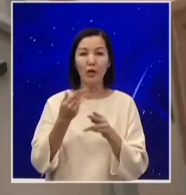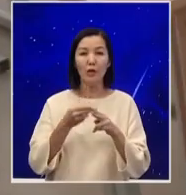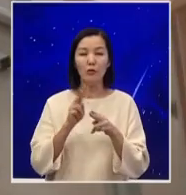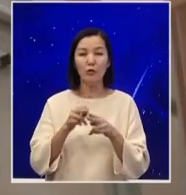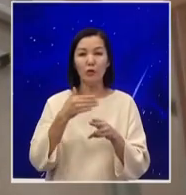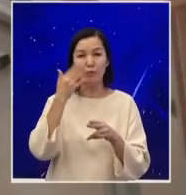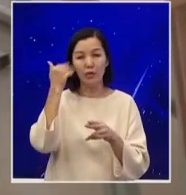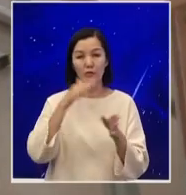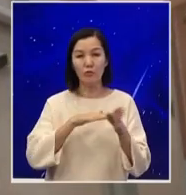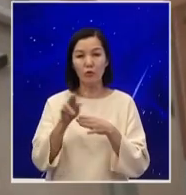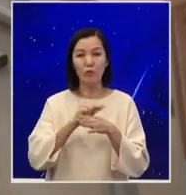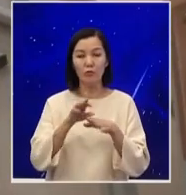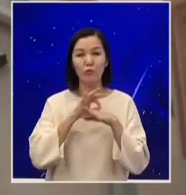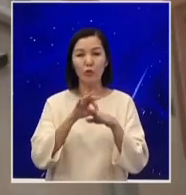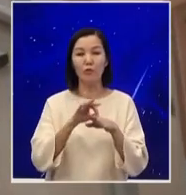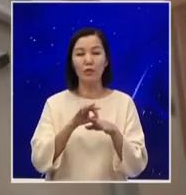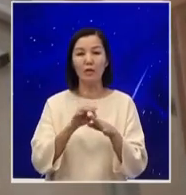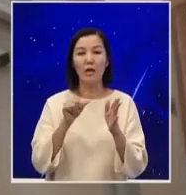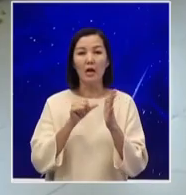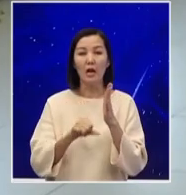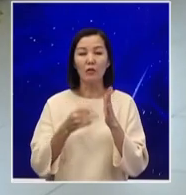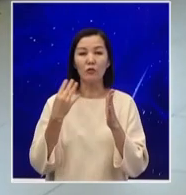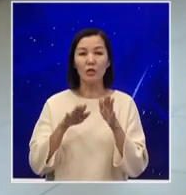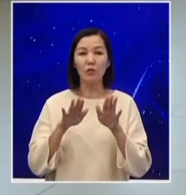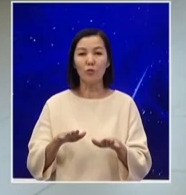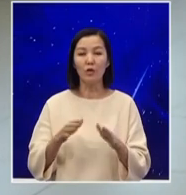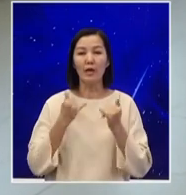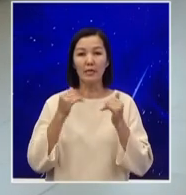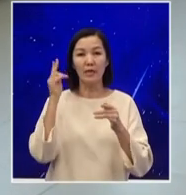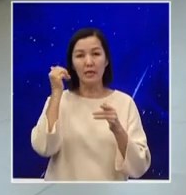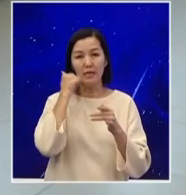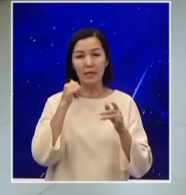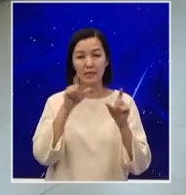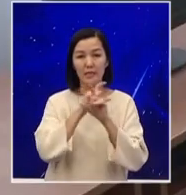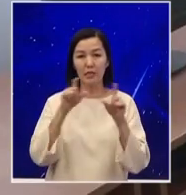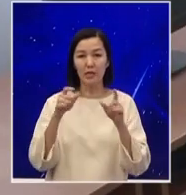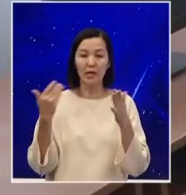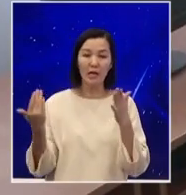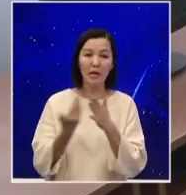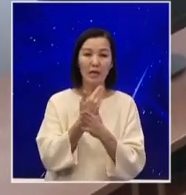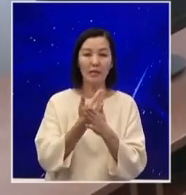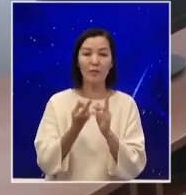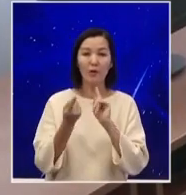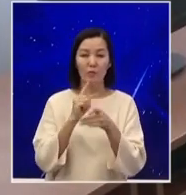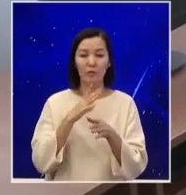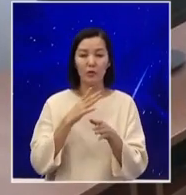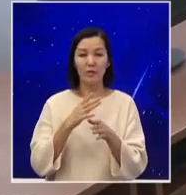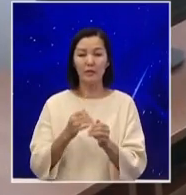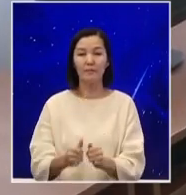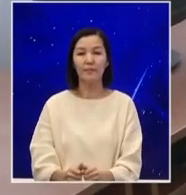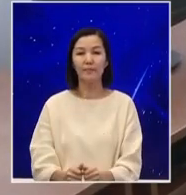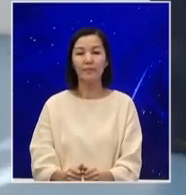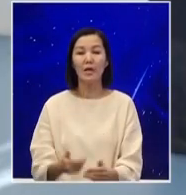жаз бойы күрделі жөндеуден өтті. 640 орынға шақталған ескі нысан жаңғырып жаңаланып, кісі танымастай келбетке